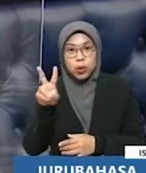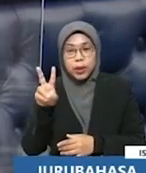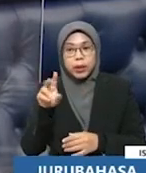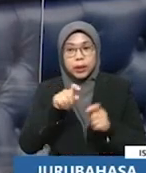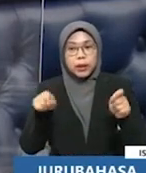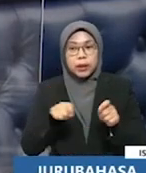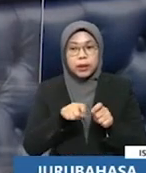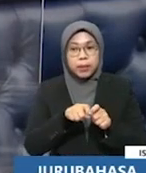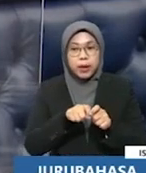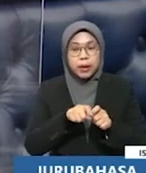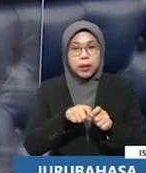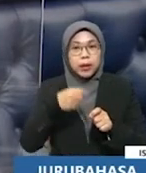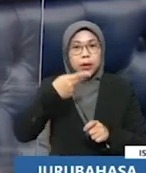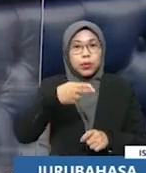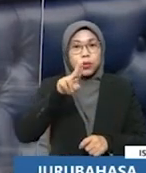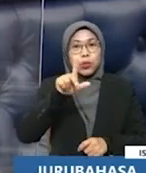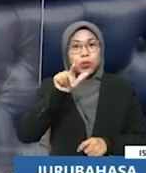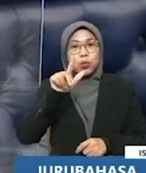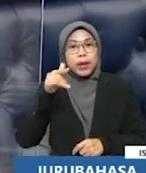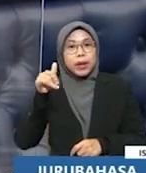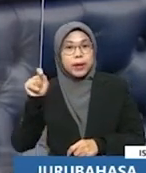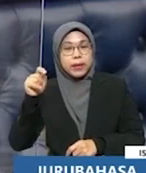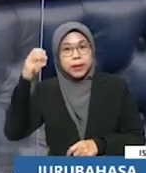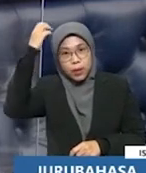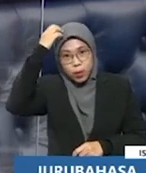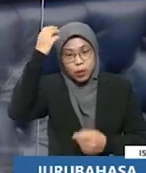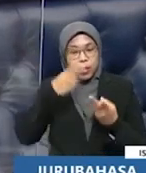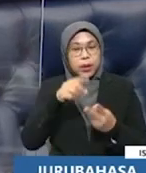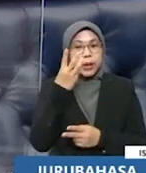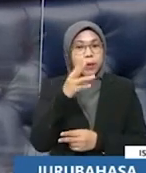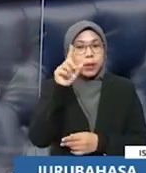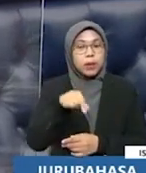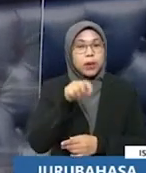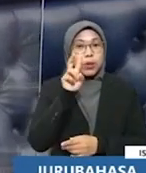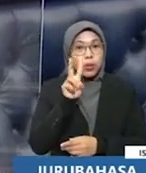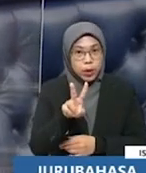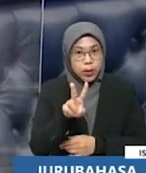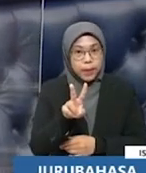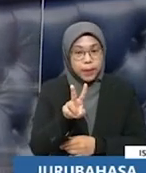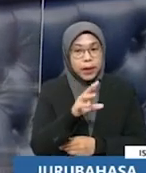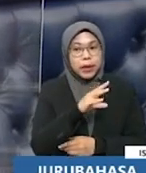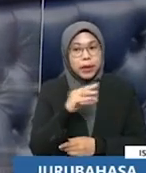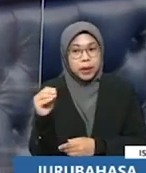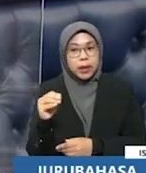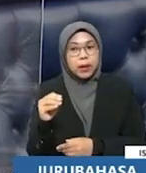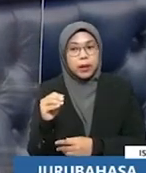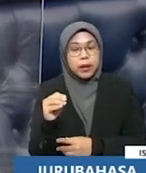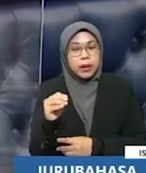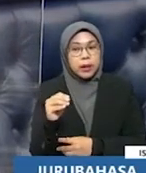IM Serfine Ulu Langat, Selangor. 16 Februari 22 dan